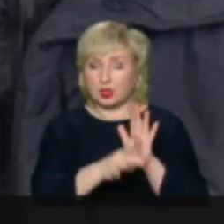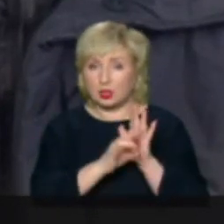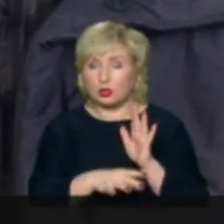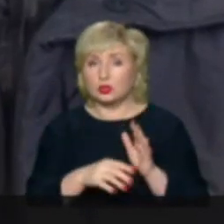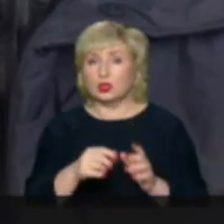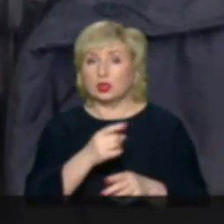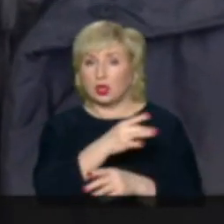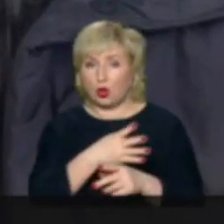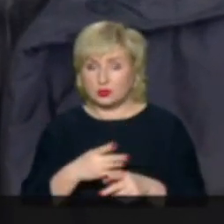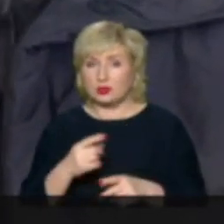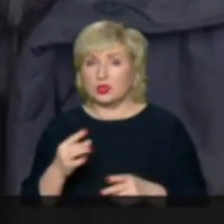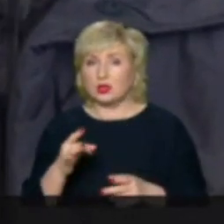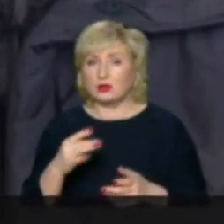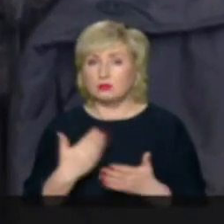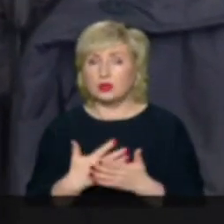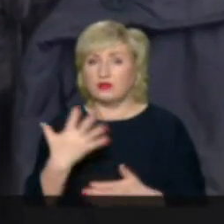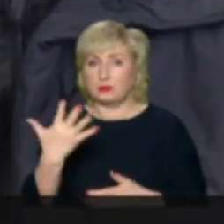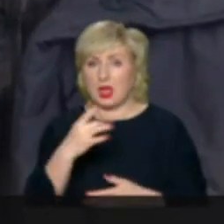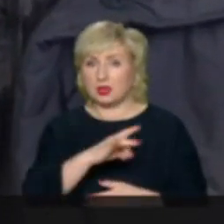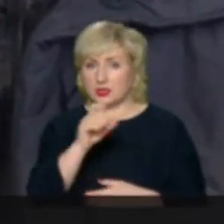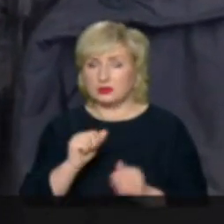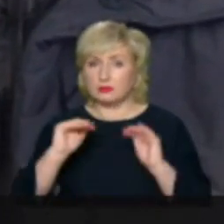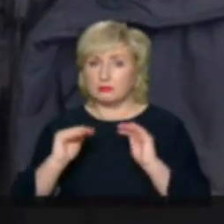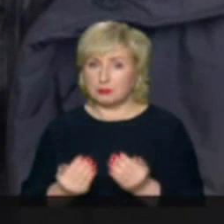рази в 5 знизились.